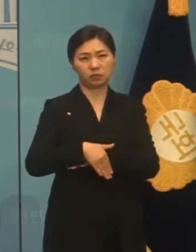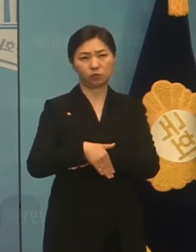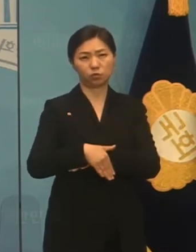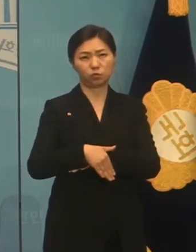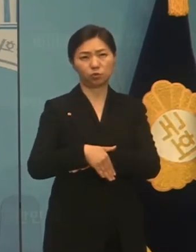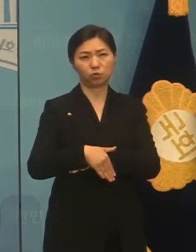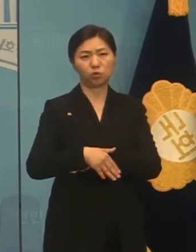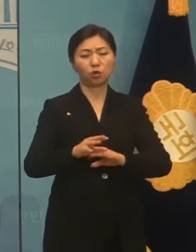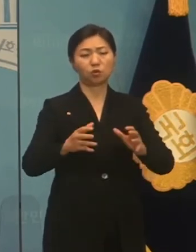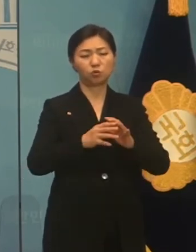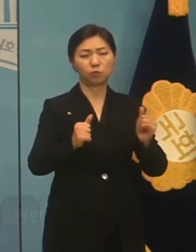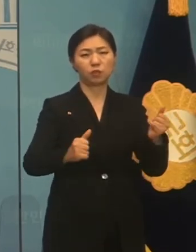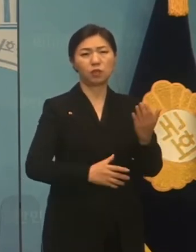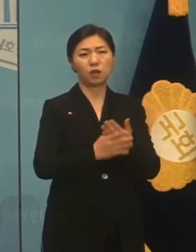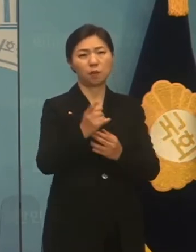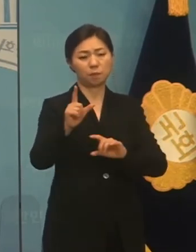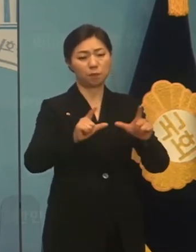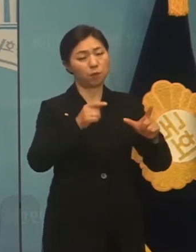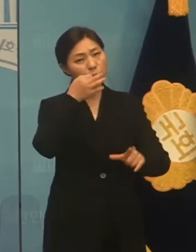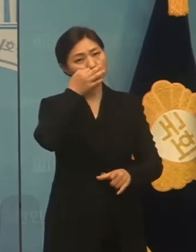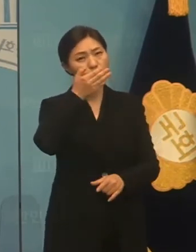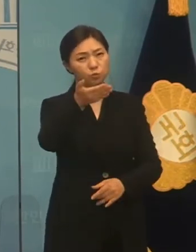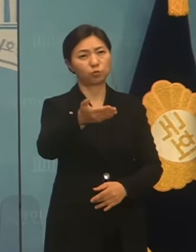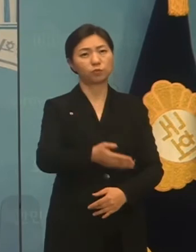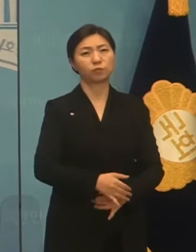용기를 드리겠습니다.